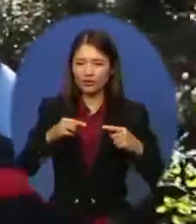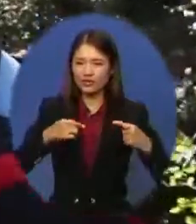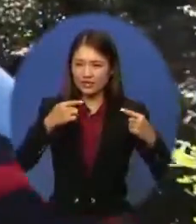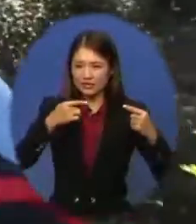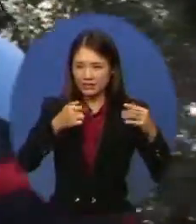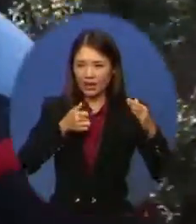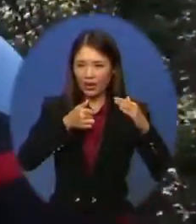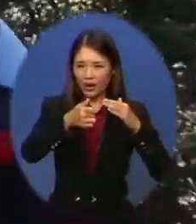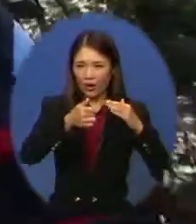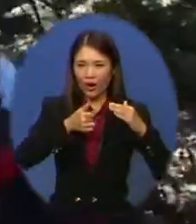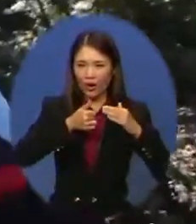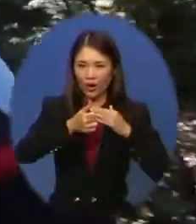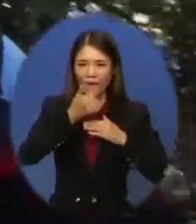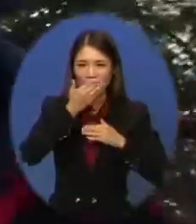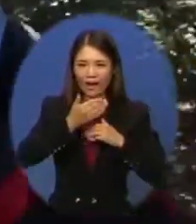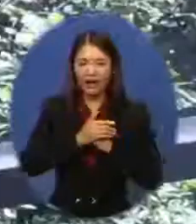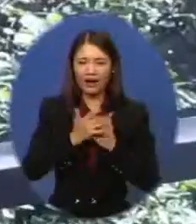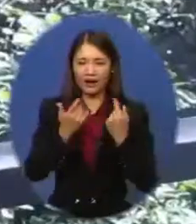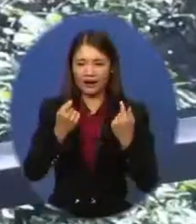만든 숲길인가 봐요.